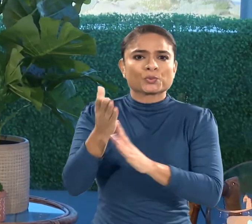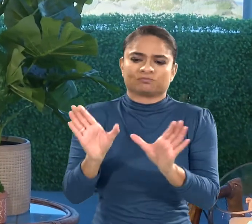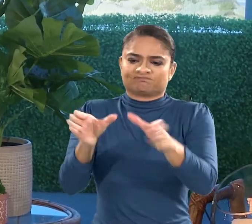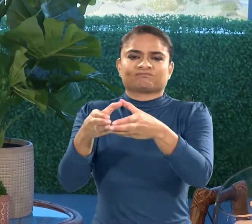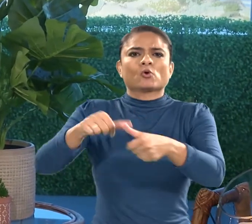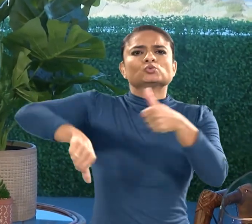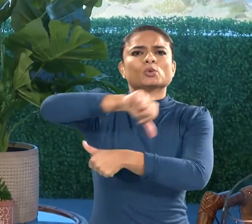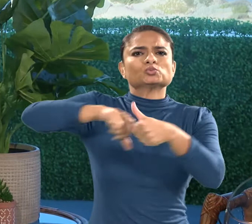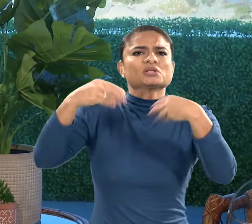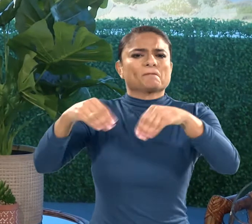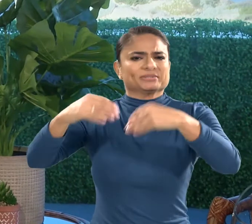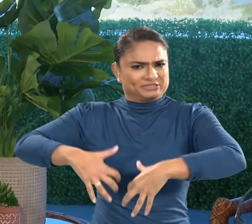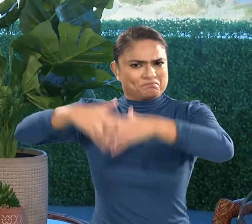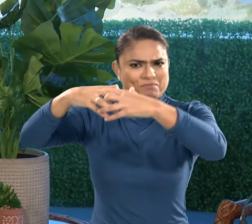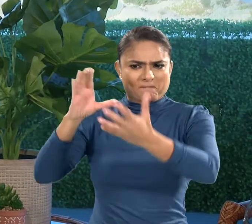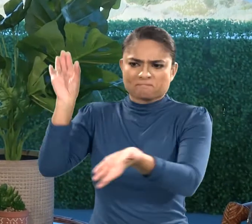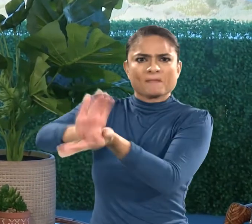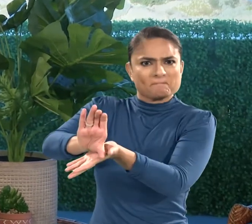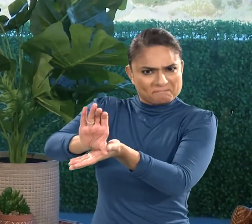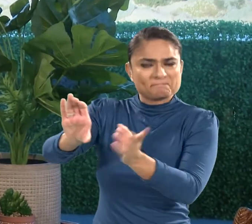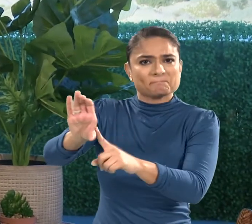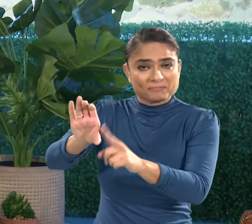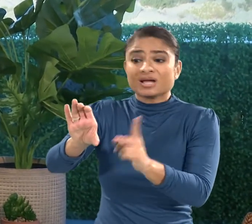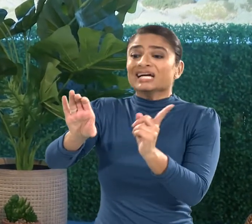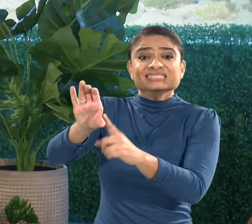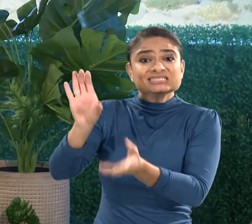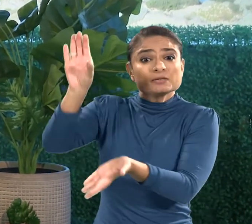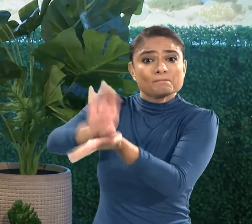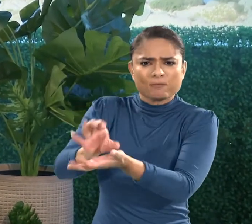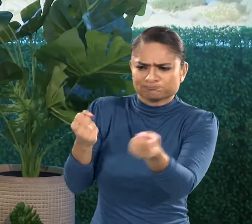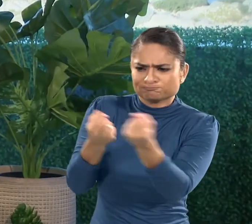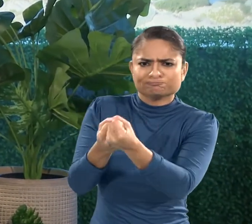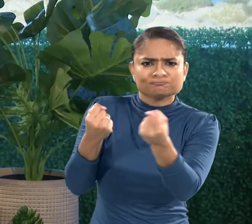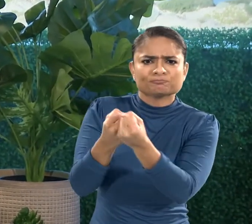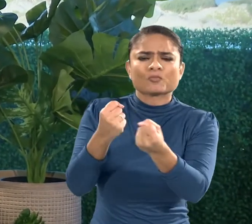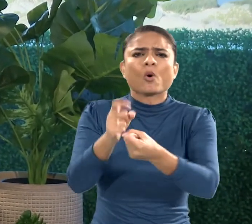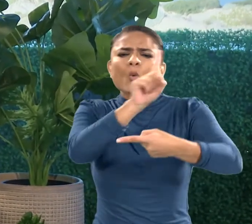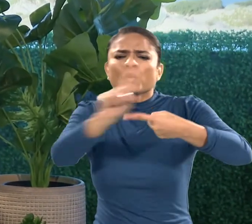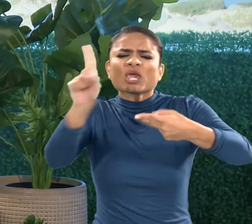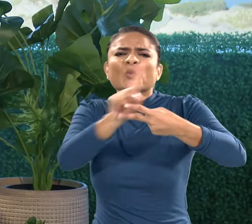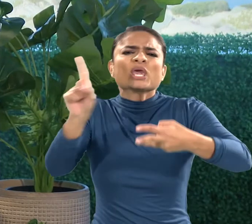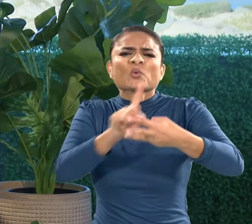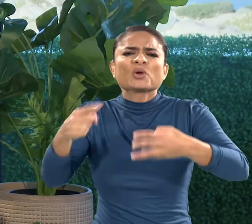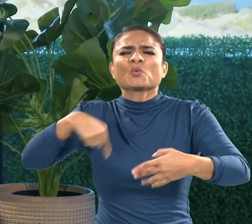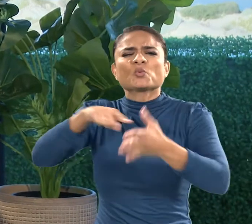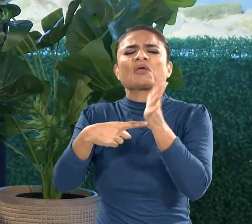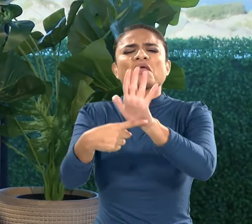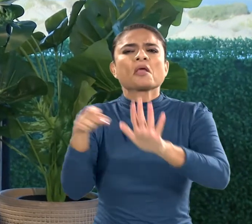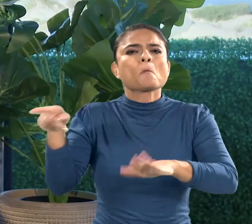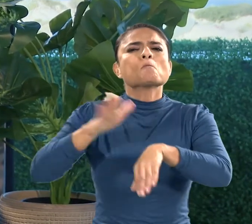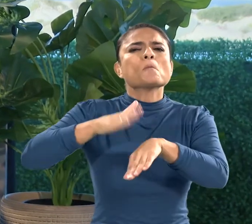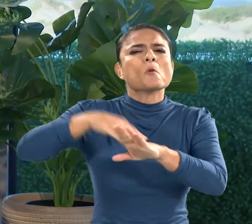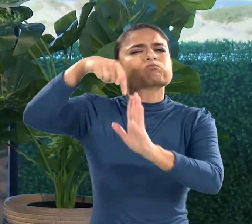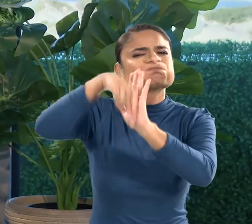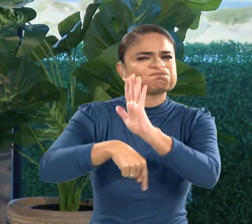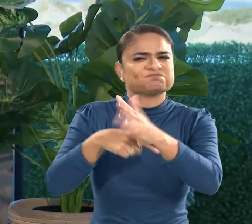die SHONA Social Enterprise bekendgestel is, so waardevol maak. In ons weeklikse bulletin vind ons meer uit oor